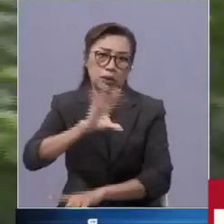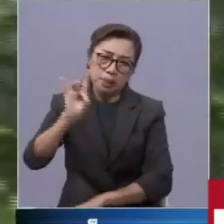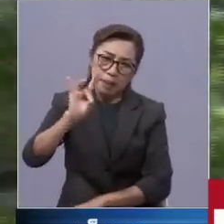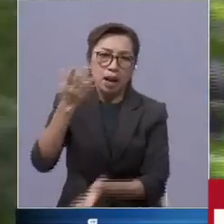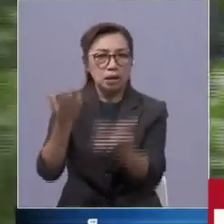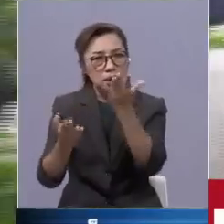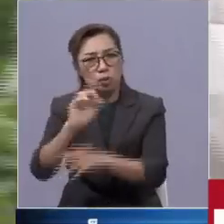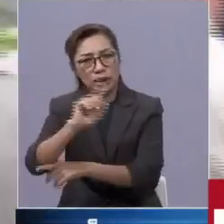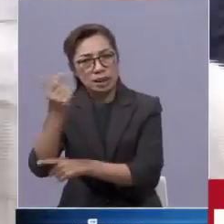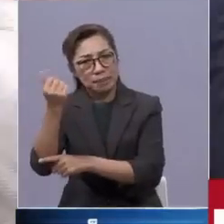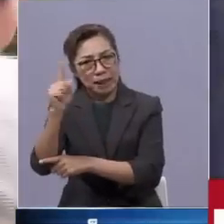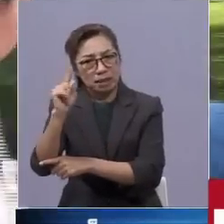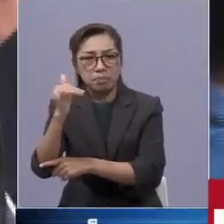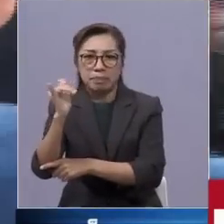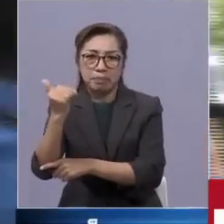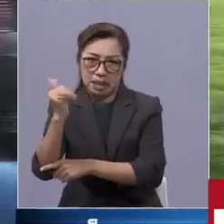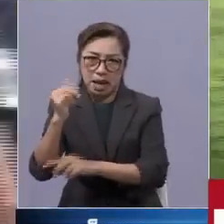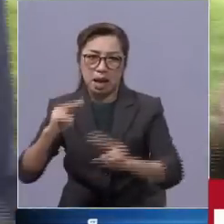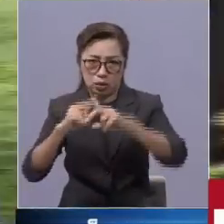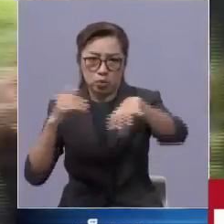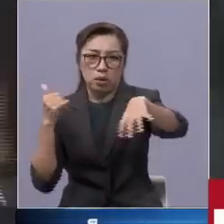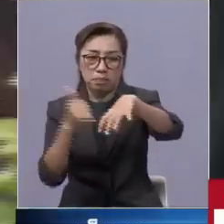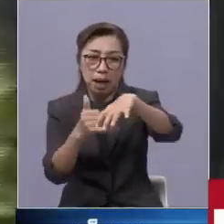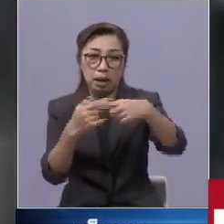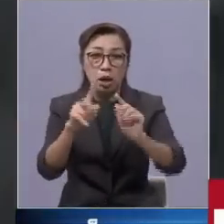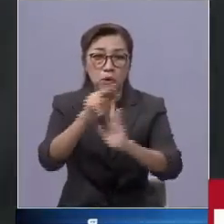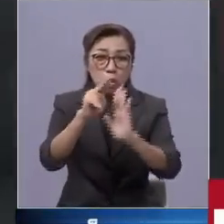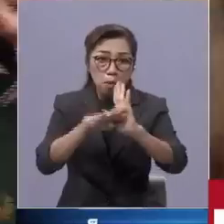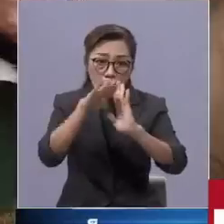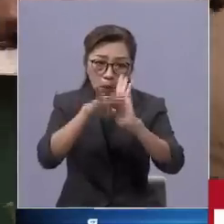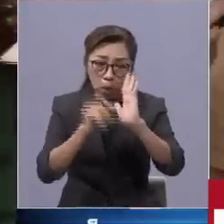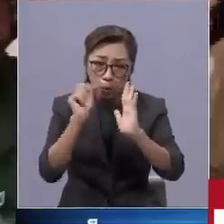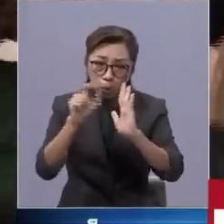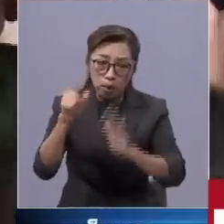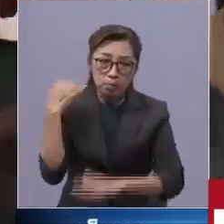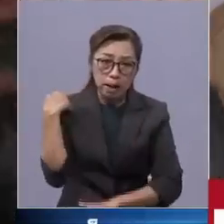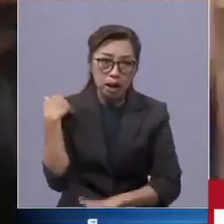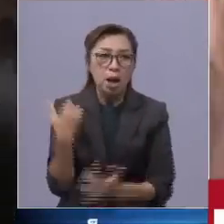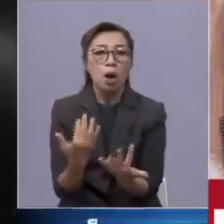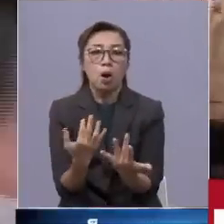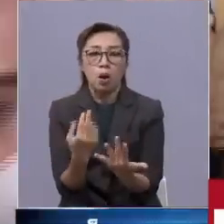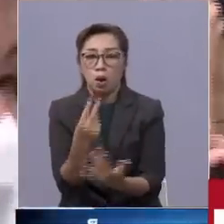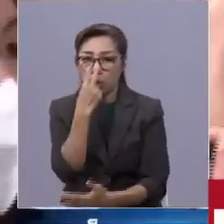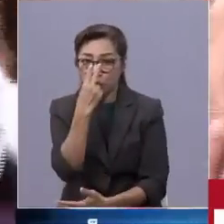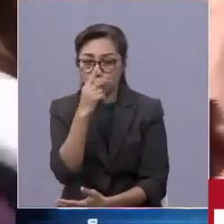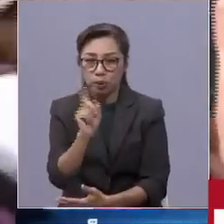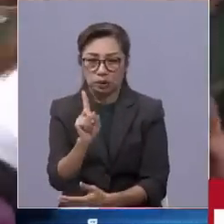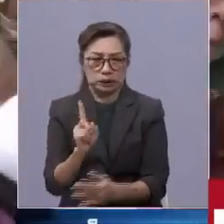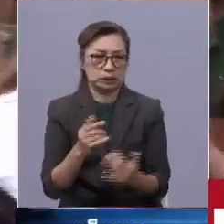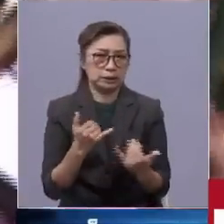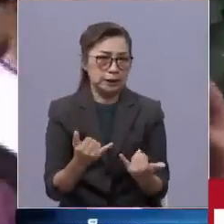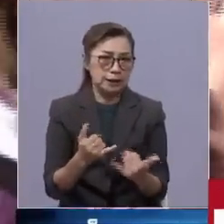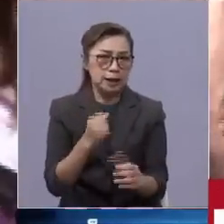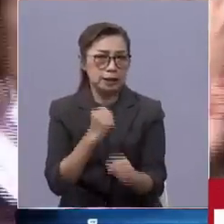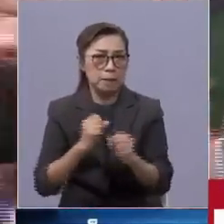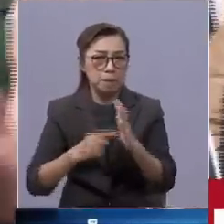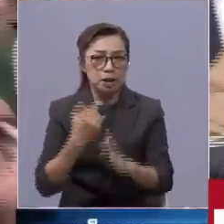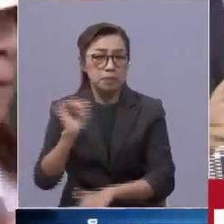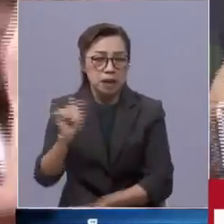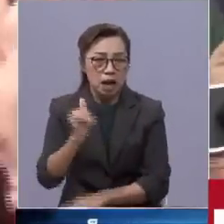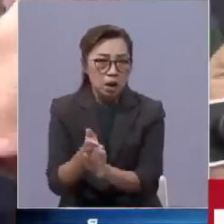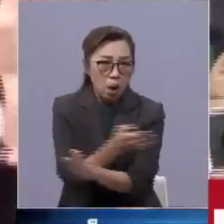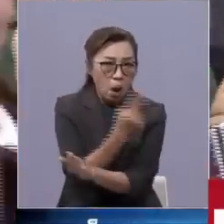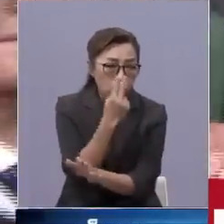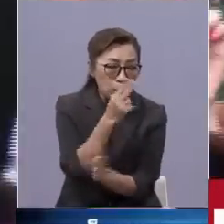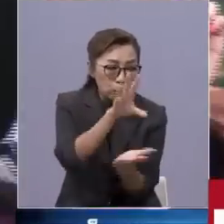11กันยายนนี้ส่วนจะมีนโยบายอะไรเร่งด่วนหรือไม่นั้นพลตำรวจเอกพัชรวาทบอกว่าตอนนี้ยังไม่ได้ทำงานขอดูเนื้อห